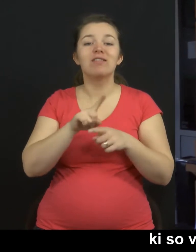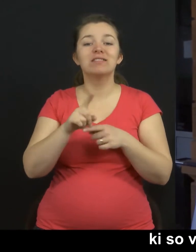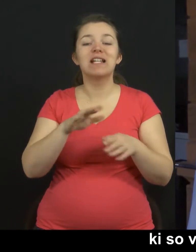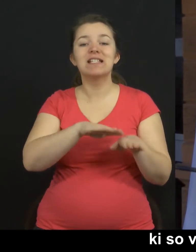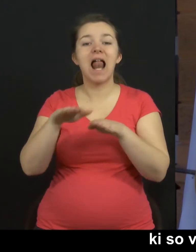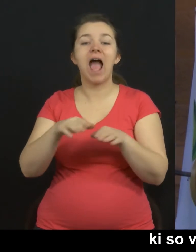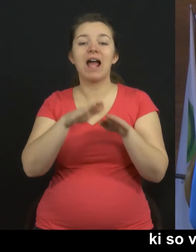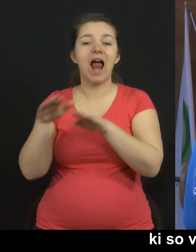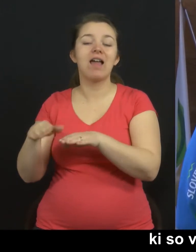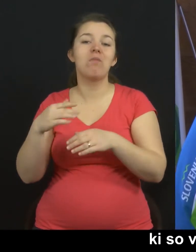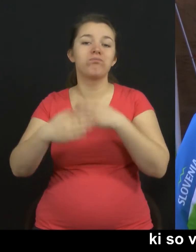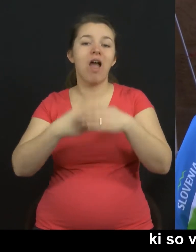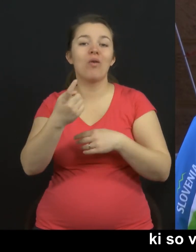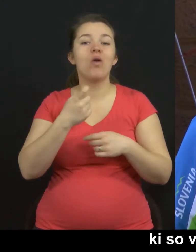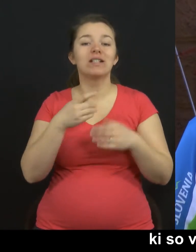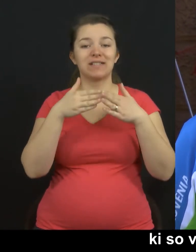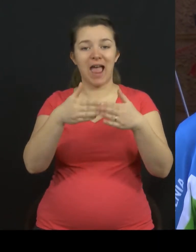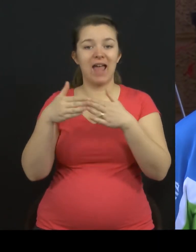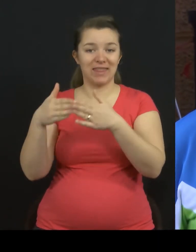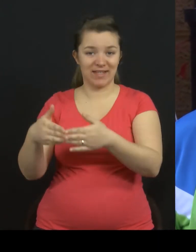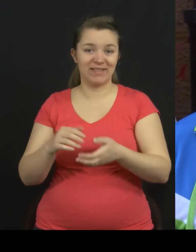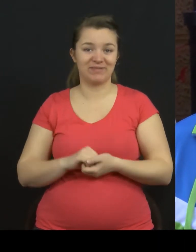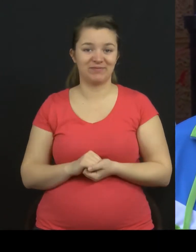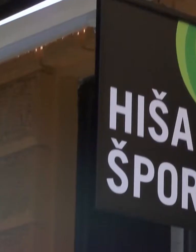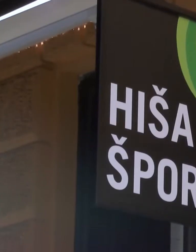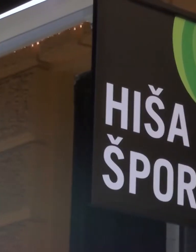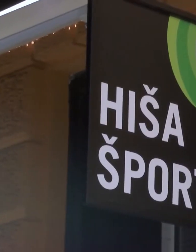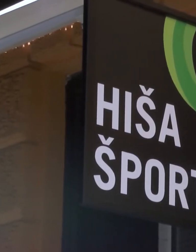ki so v starih časih zlagali blago iz ladij.